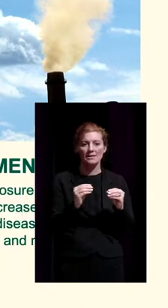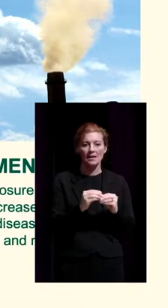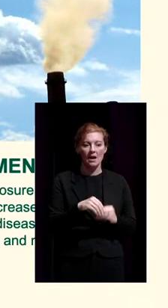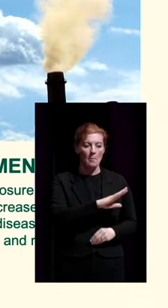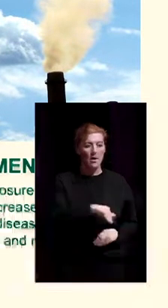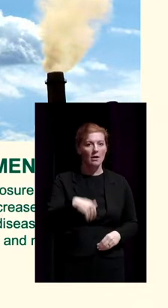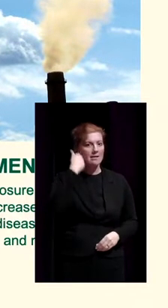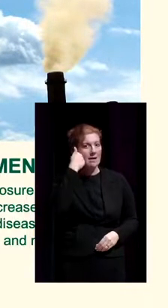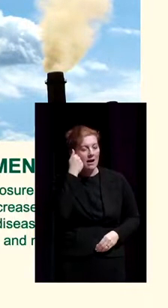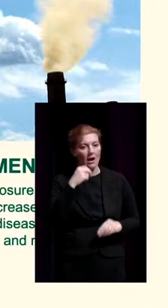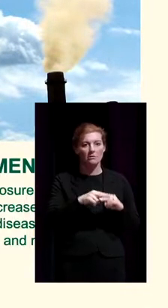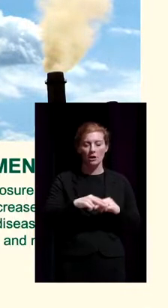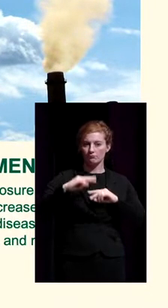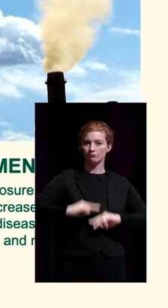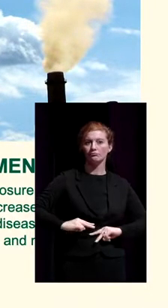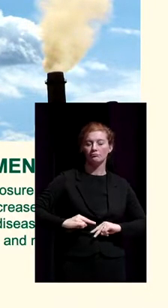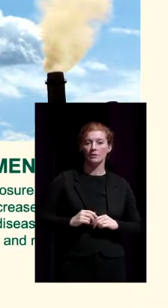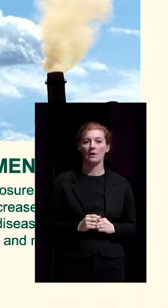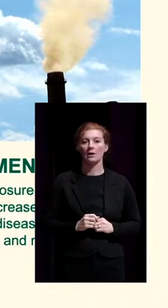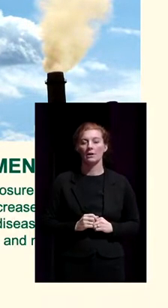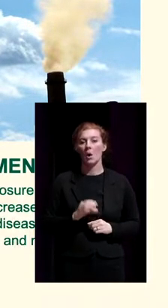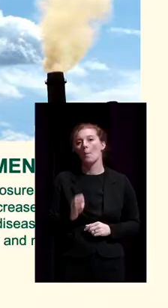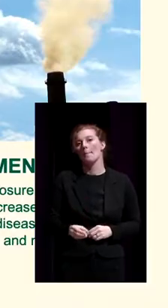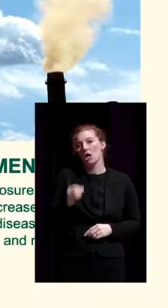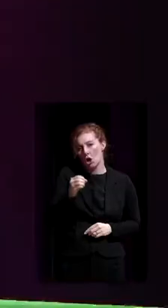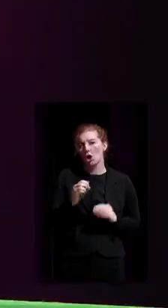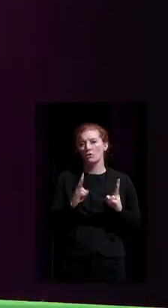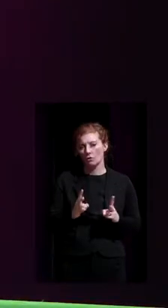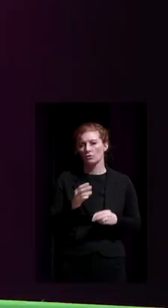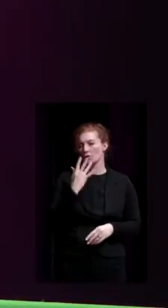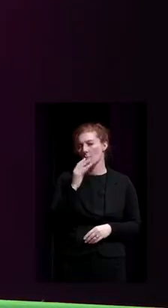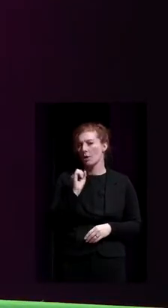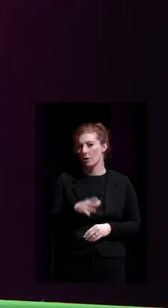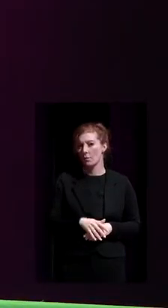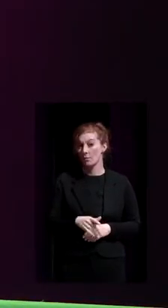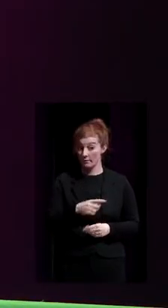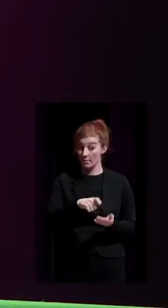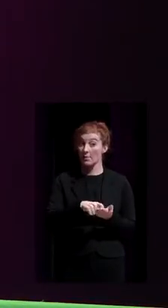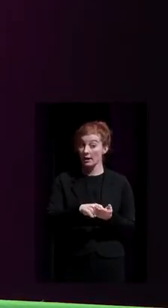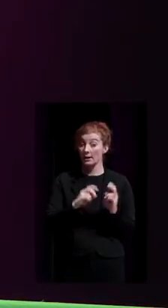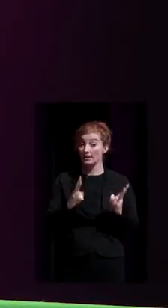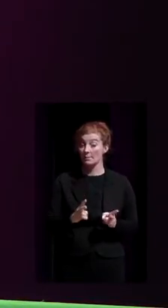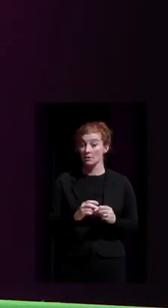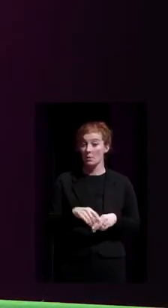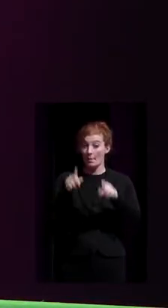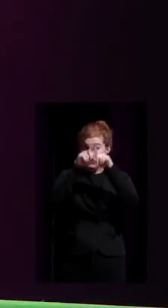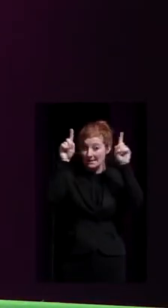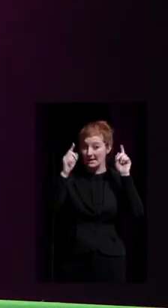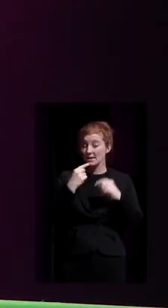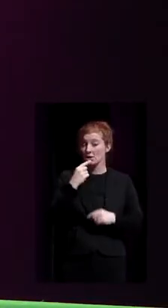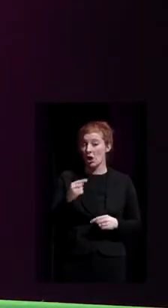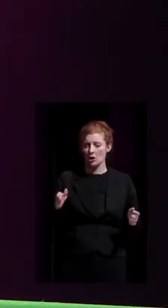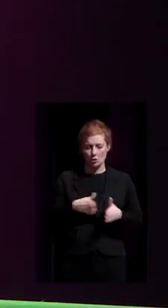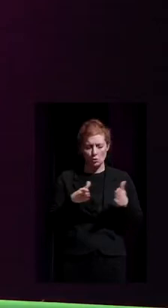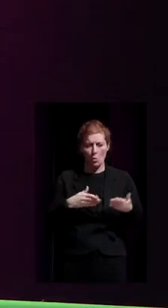säkra. Miljön som också vi ska prata lite mer om. Vi beräknar ju, som kronprinsessan sa, att en stor andel av